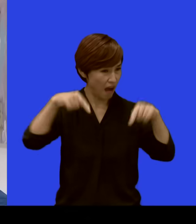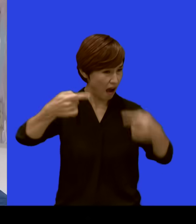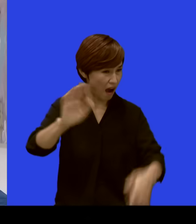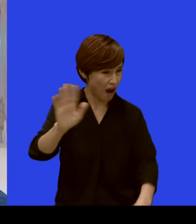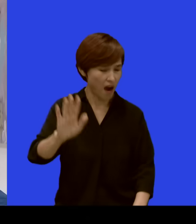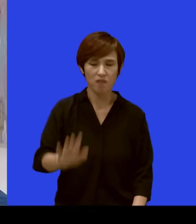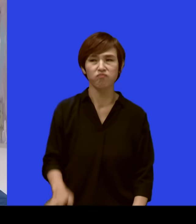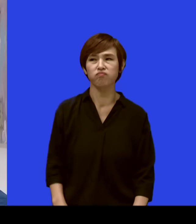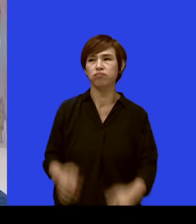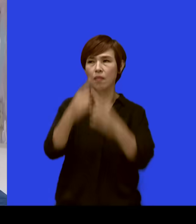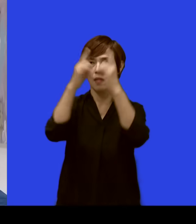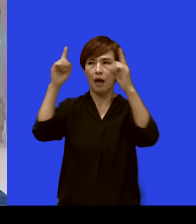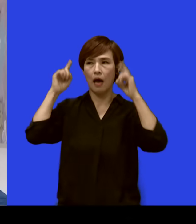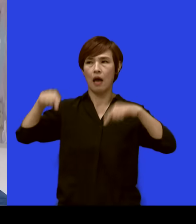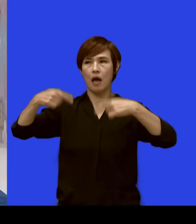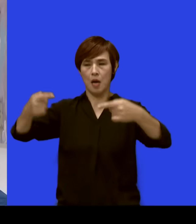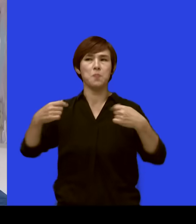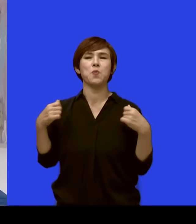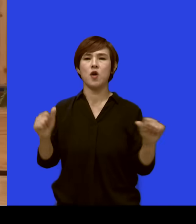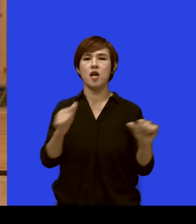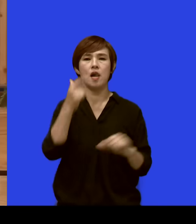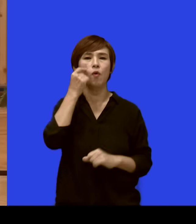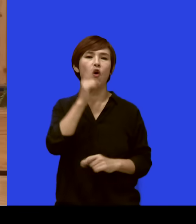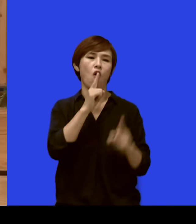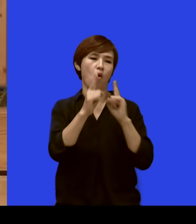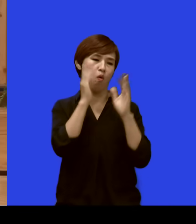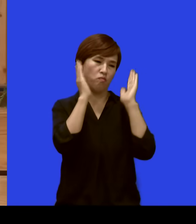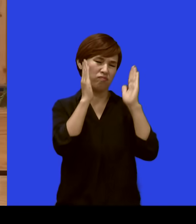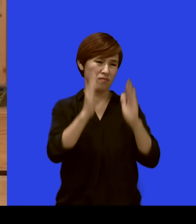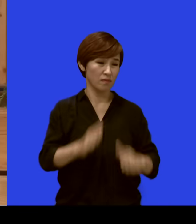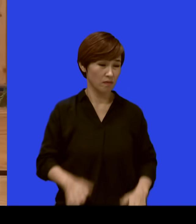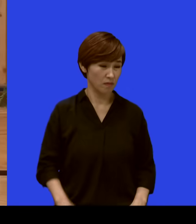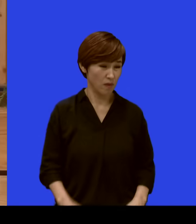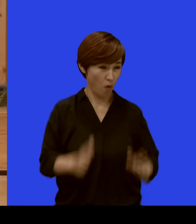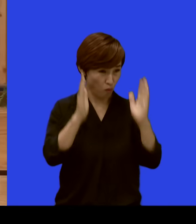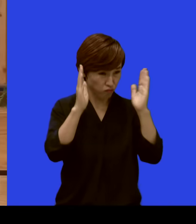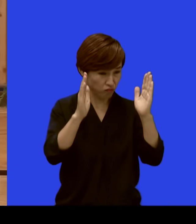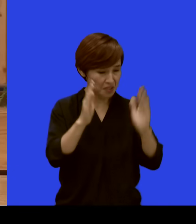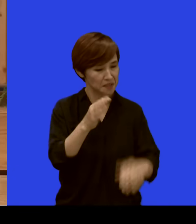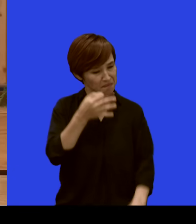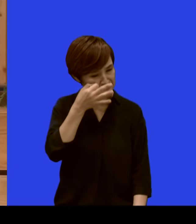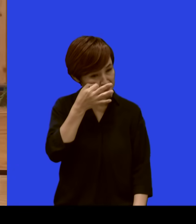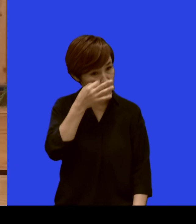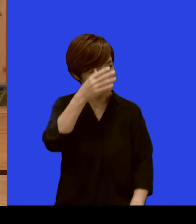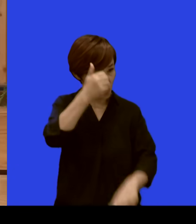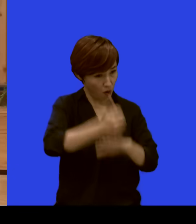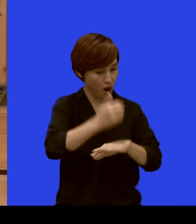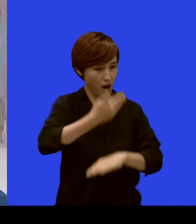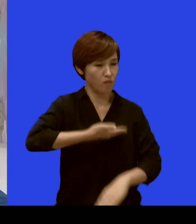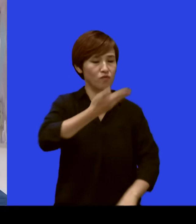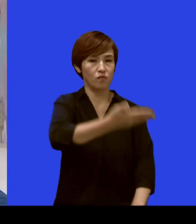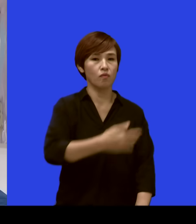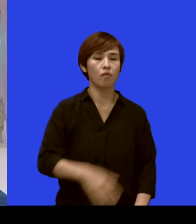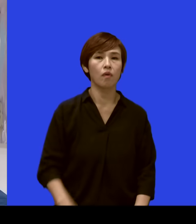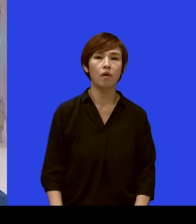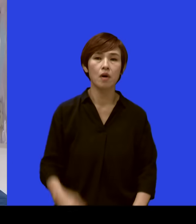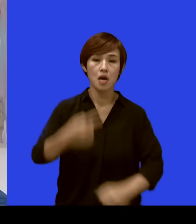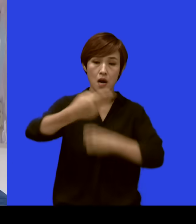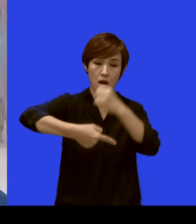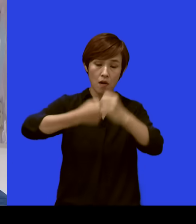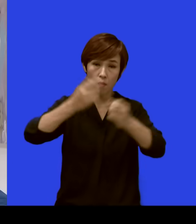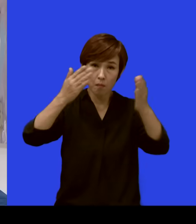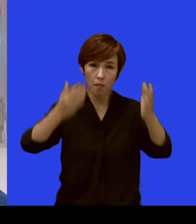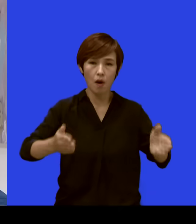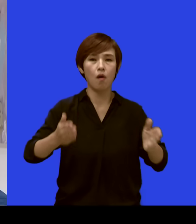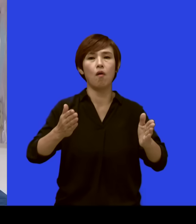수능을 포기하고 일본어 공부를 그래서 네가 좀 공부를 하면 내가 보고 하겠다 그러더니 이제 1년 만에 꽤 높은